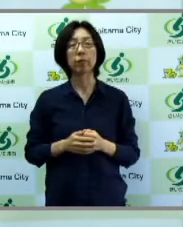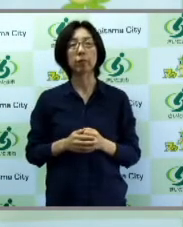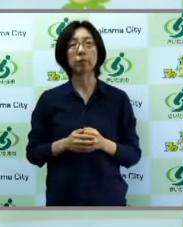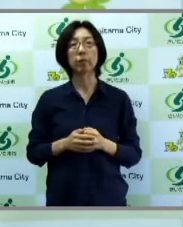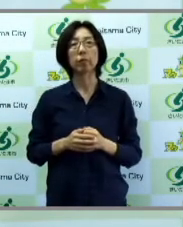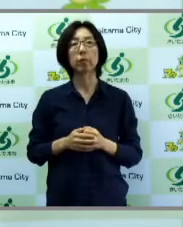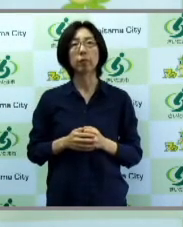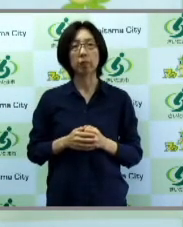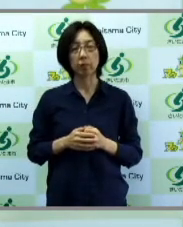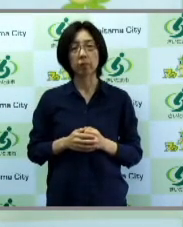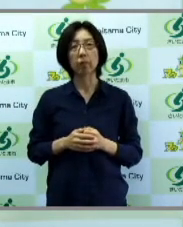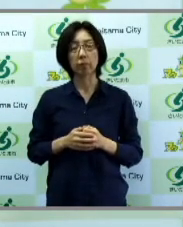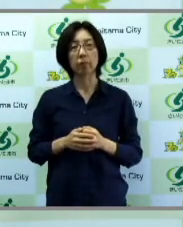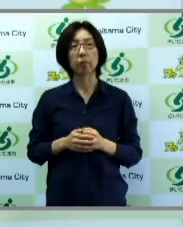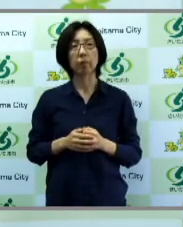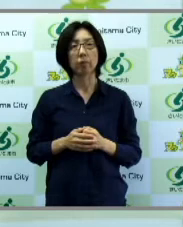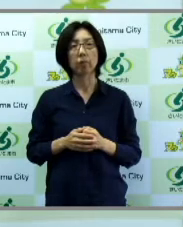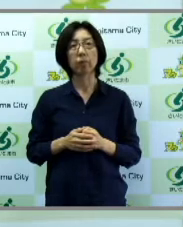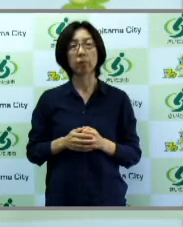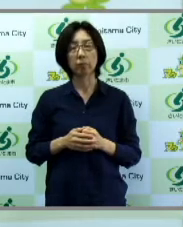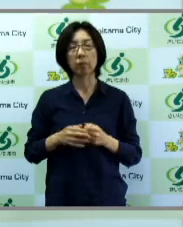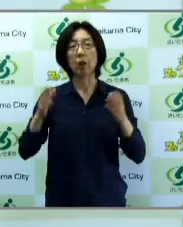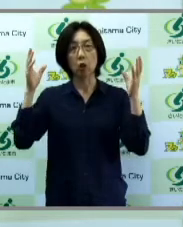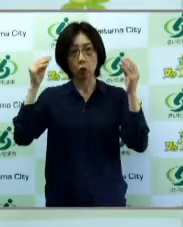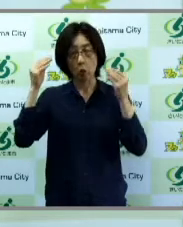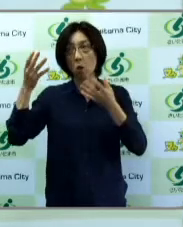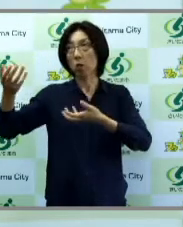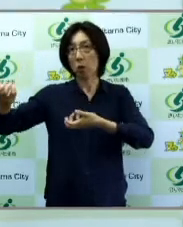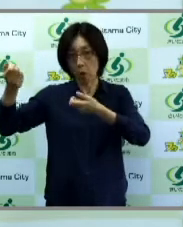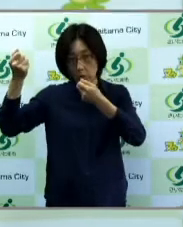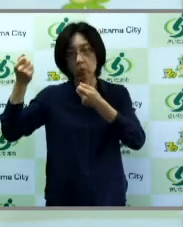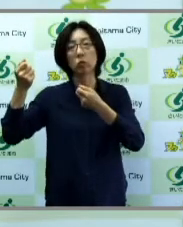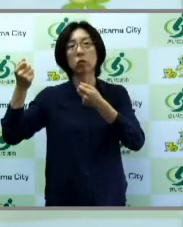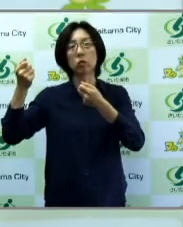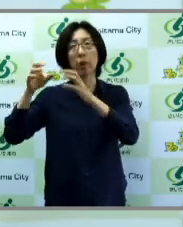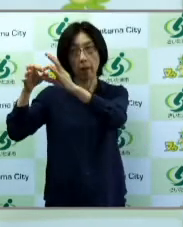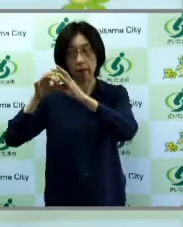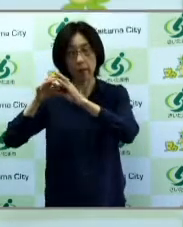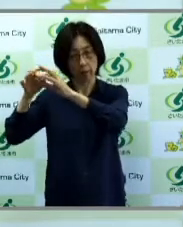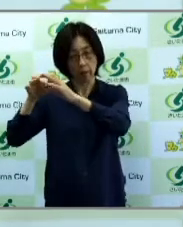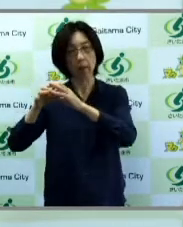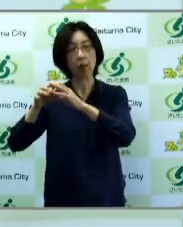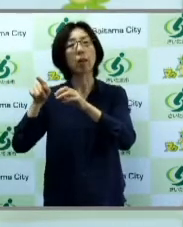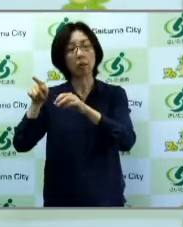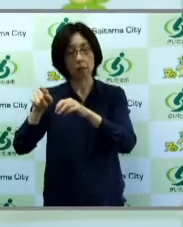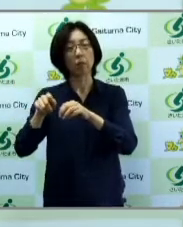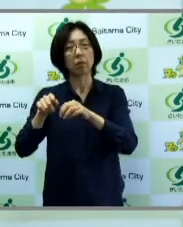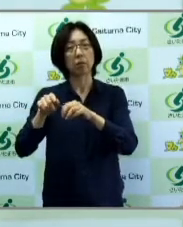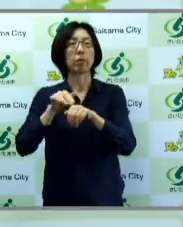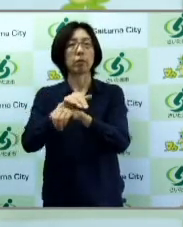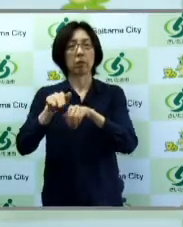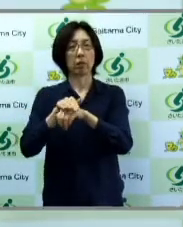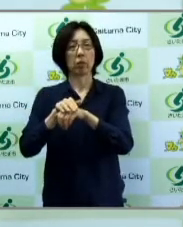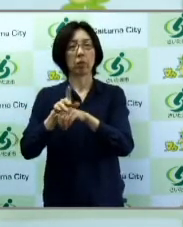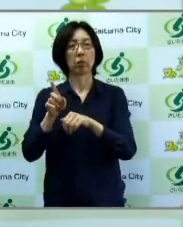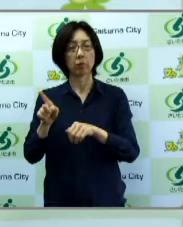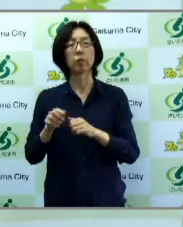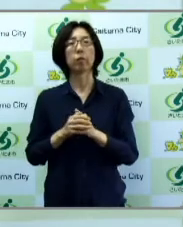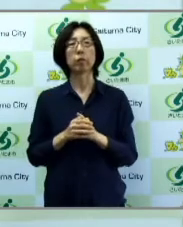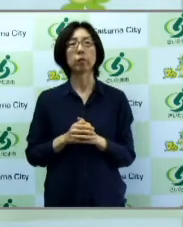携を強化をした形で、情報の共有も含めてですね、進めていく必要があるだろうということで、でまして今まで取り